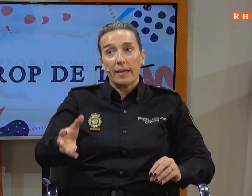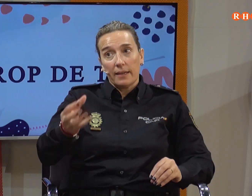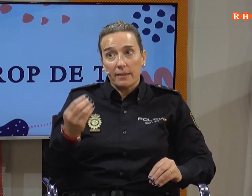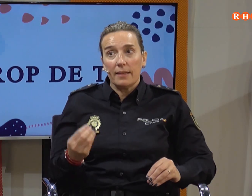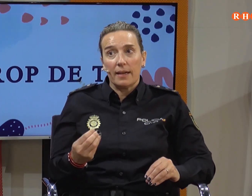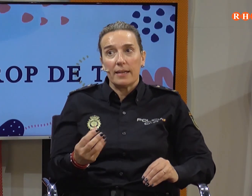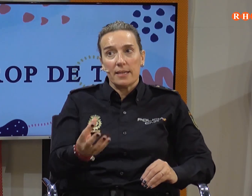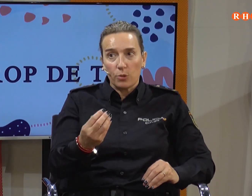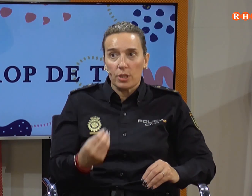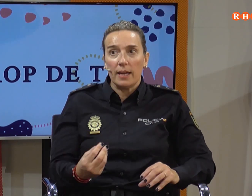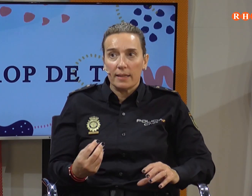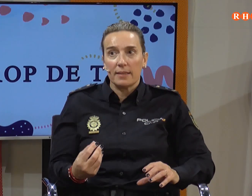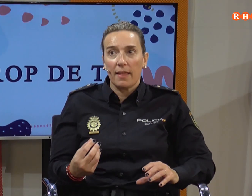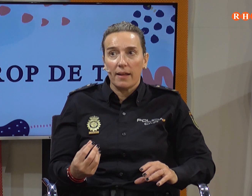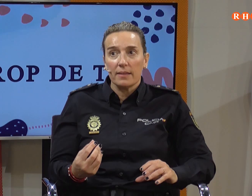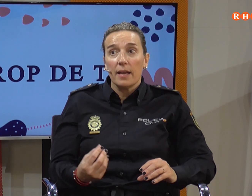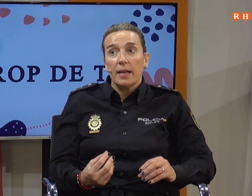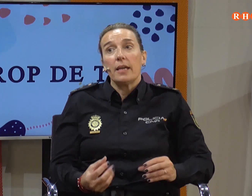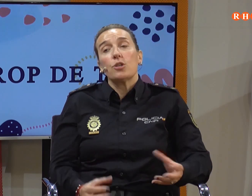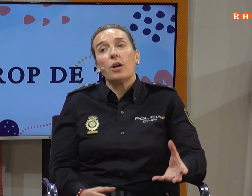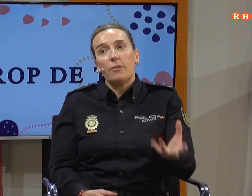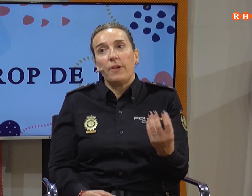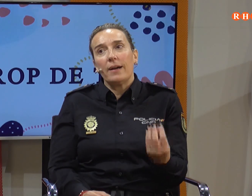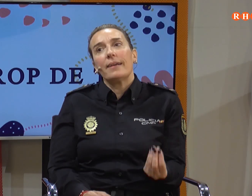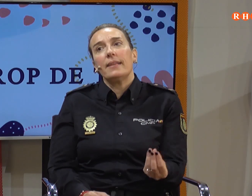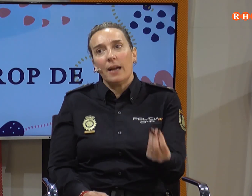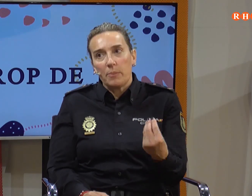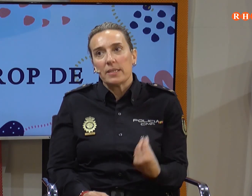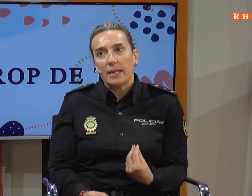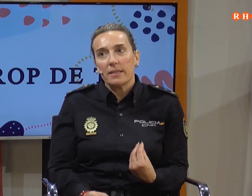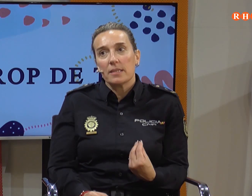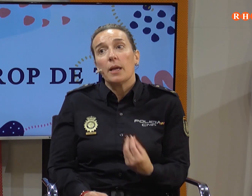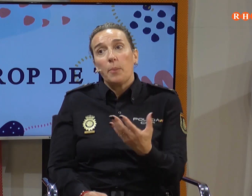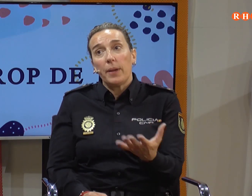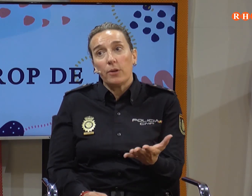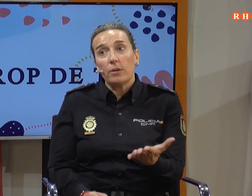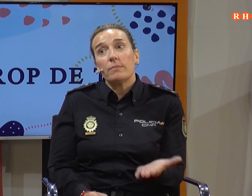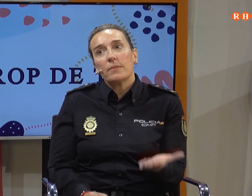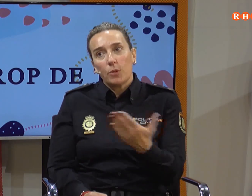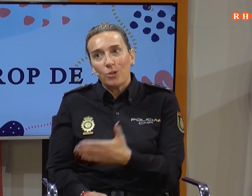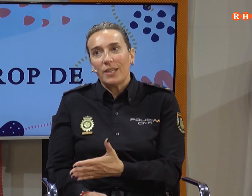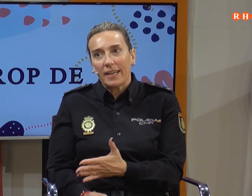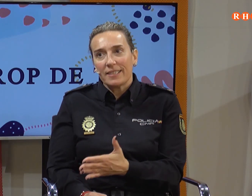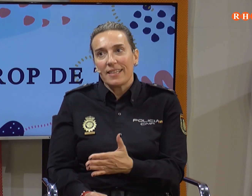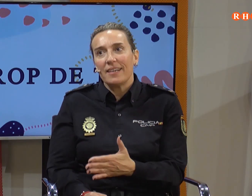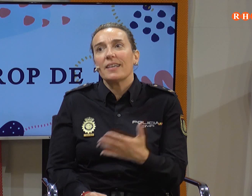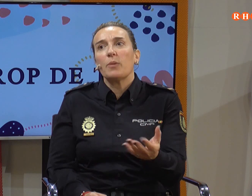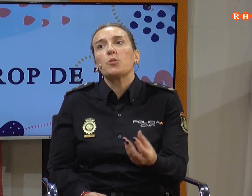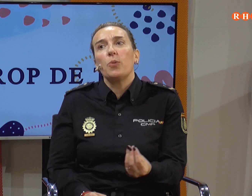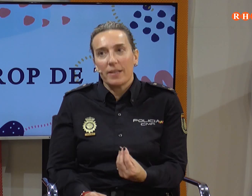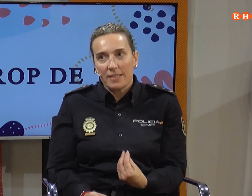i que la caixa no estiga en l'entrada, i això fa que tinguem més clients. Però